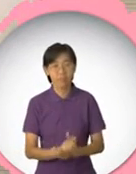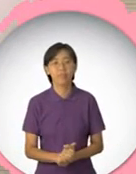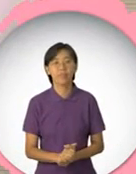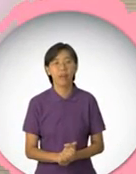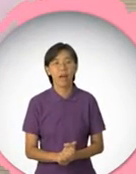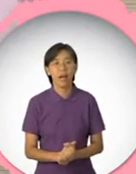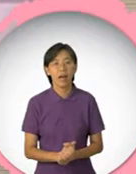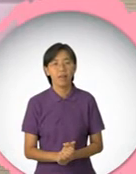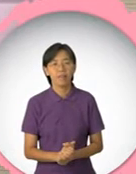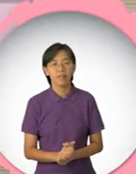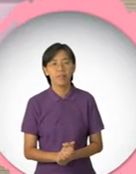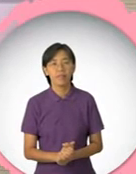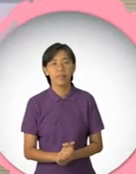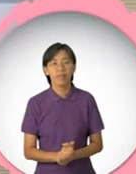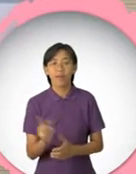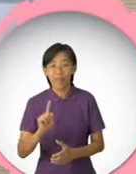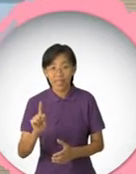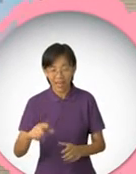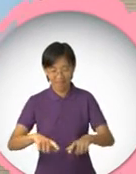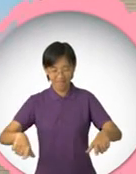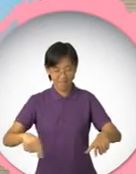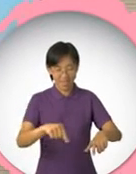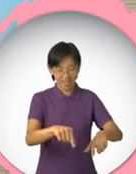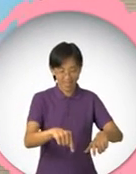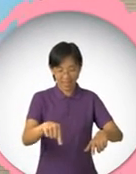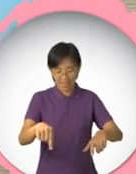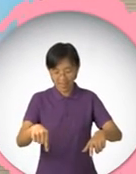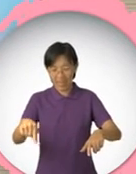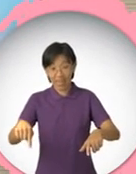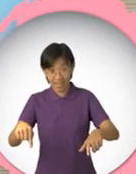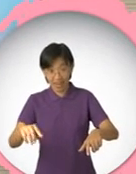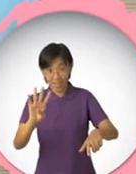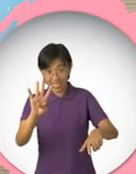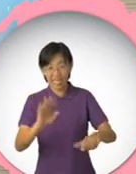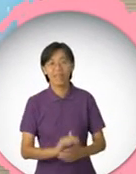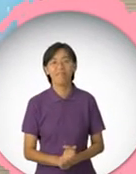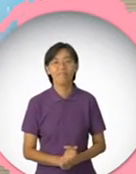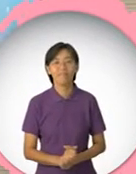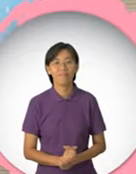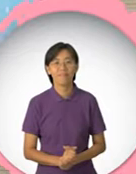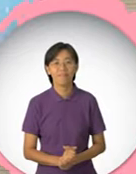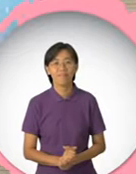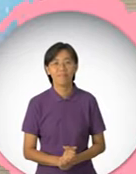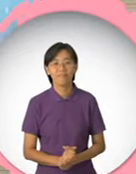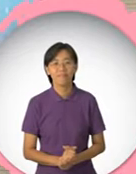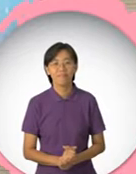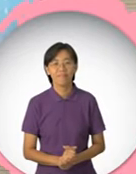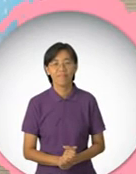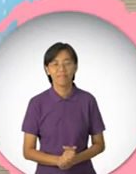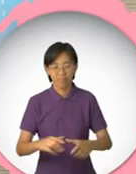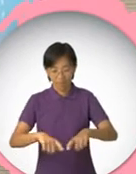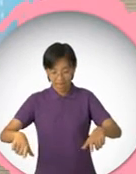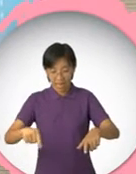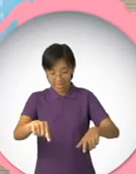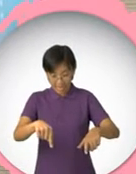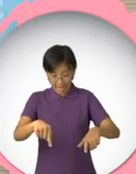ครับ นะคะแล้วก็แบ่งแป้งออกเป็น4ส่วน ครับผม ค่ะเจอกันตรงกลางแต่ว่าอย่าลืมว่าตรงสันท